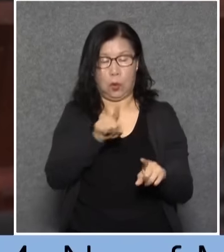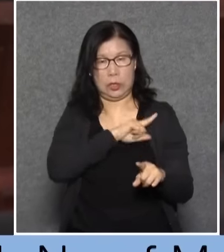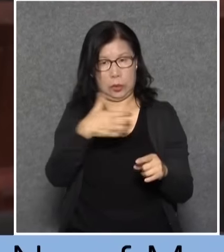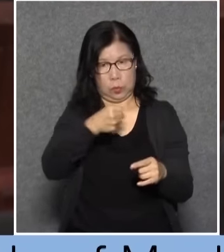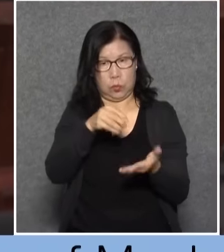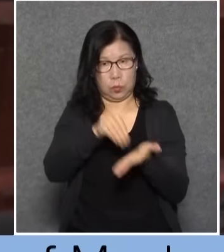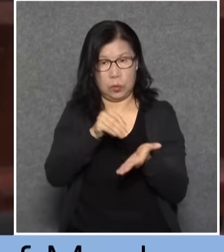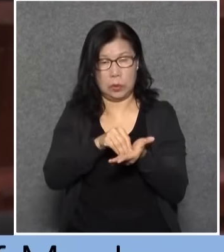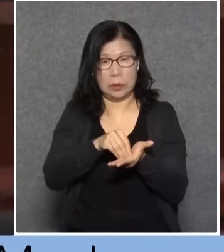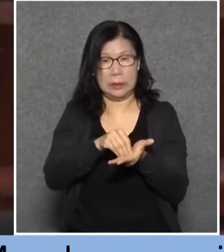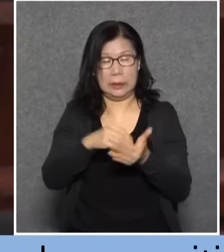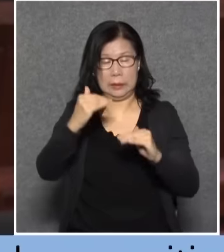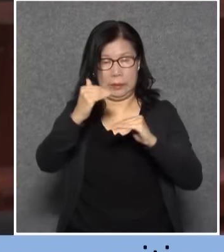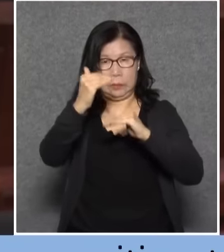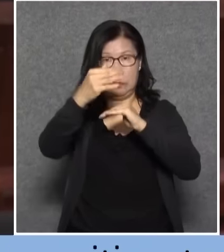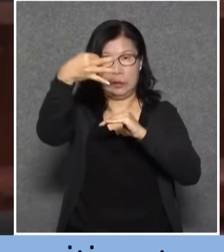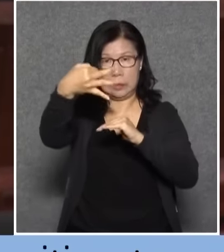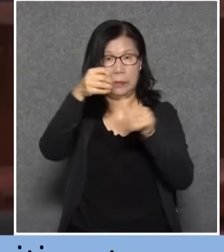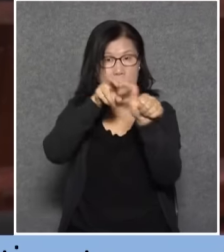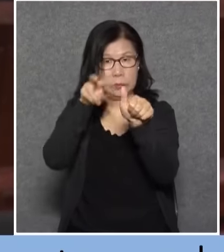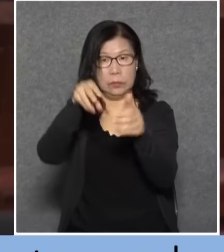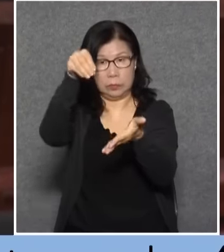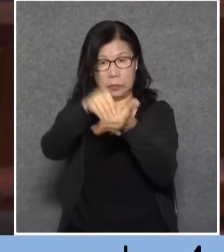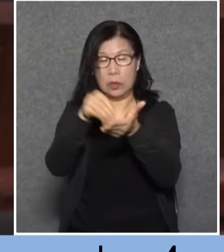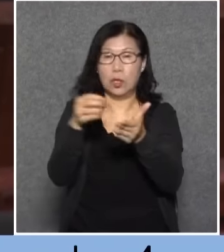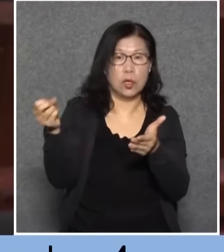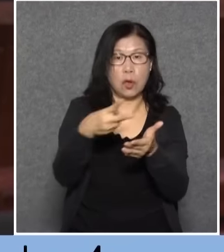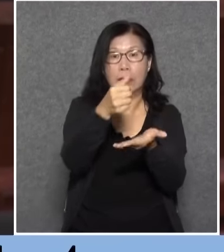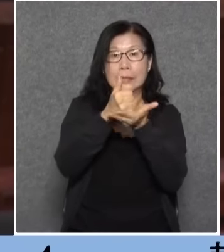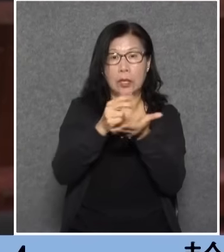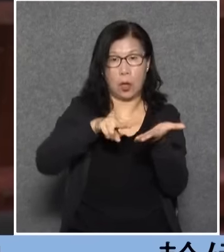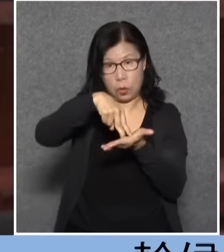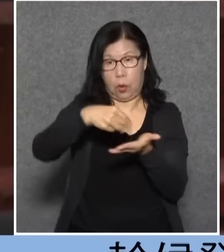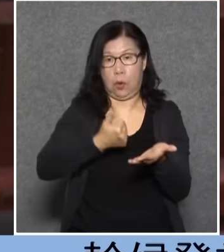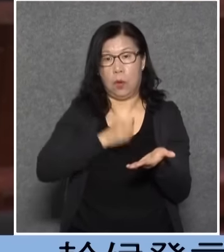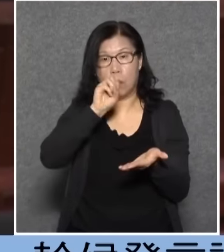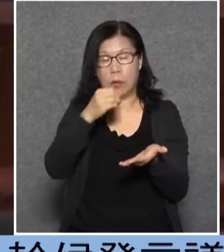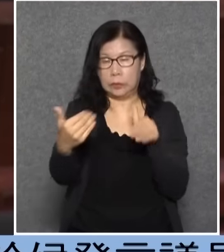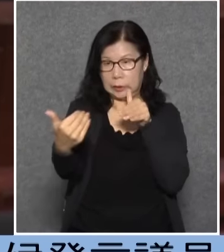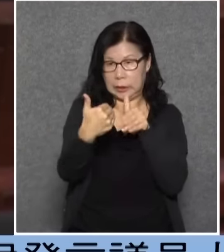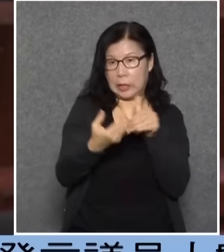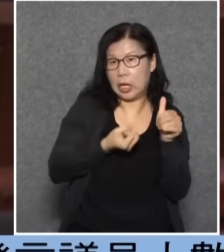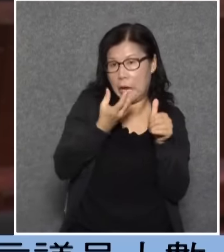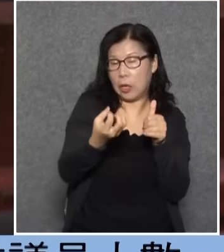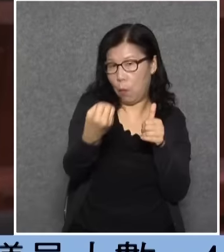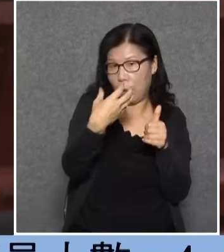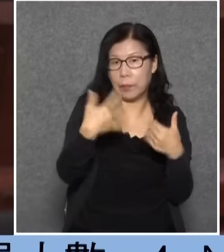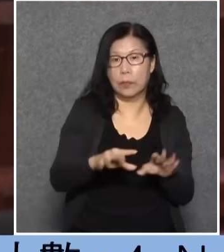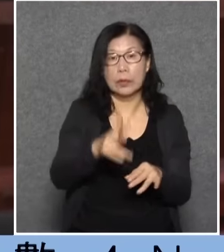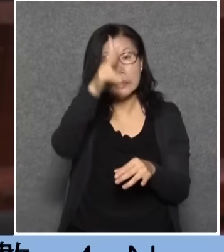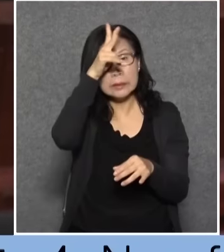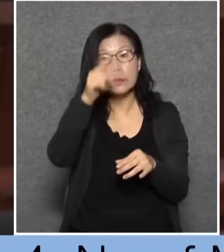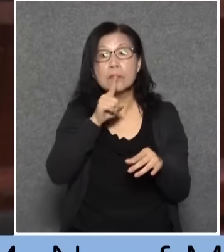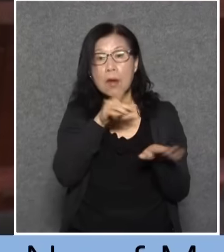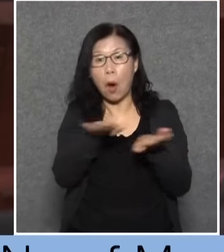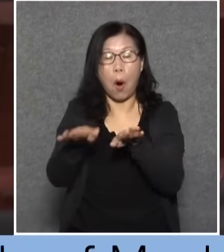有所謂第三層的監察，所以是決定再聘用一個獨立顧問，是直接向我提供意見的。政府去聘請海